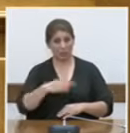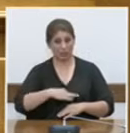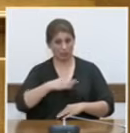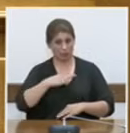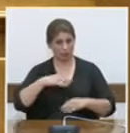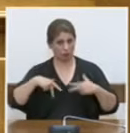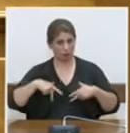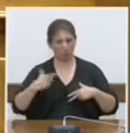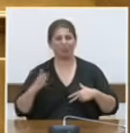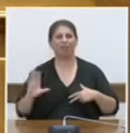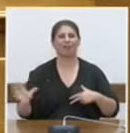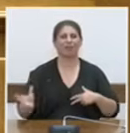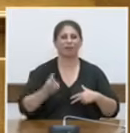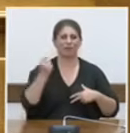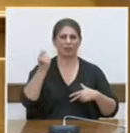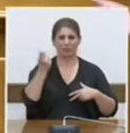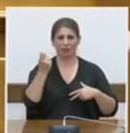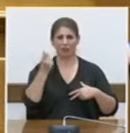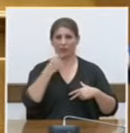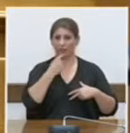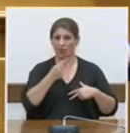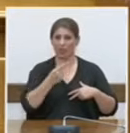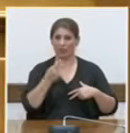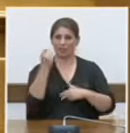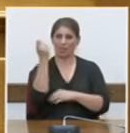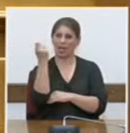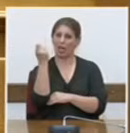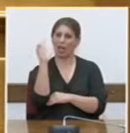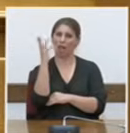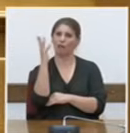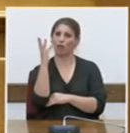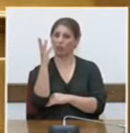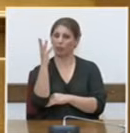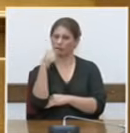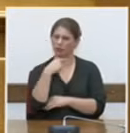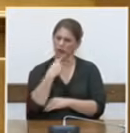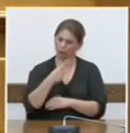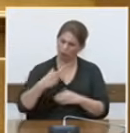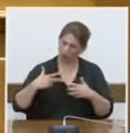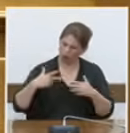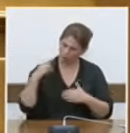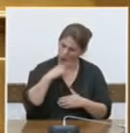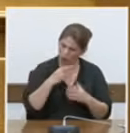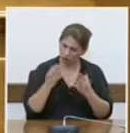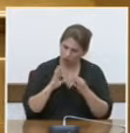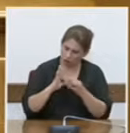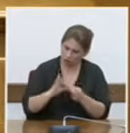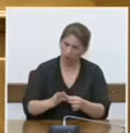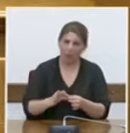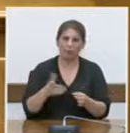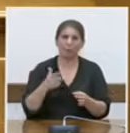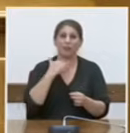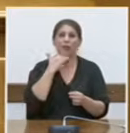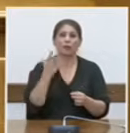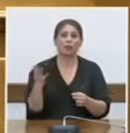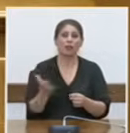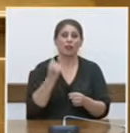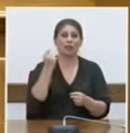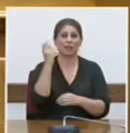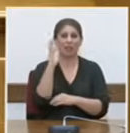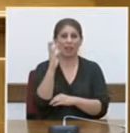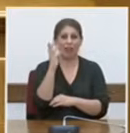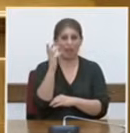λεφτά. Και μιλάτε για λεφτόδεντρα. Το λέει ο Πρωθυπουργός συνέχεια. Και τι κάνετε? Επειδή δεν μπορείτε να πείτε λεφτά, μιλάτε για